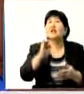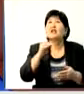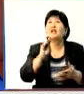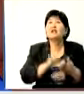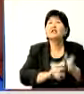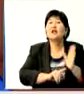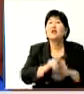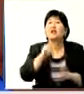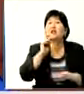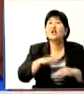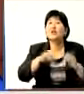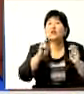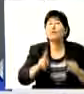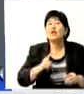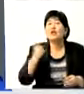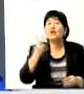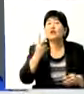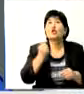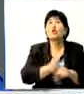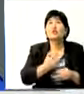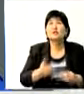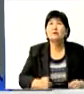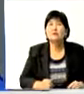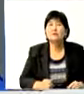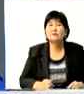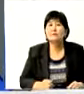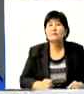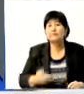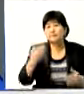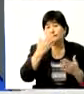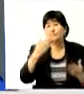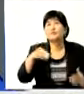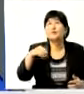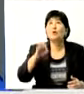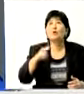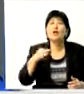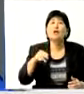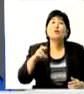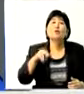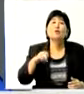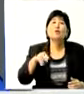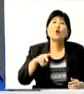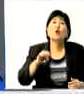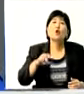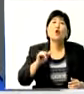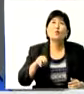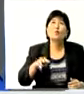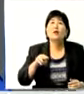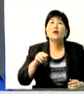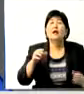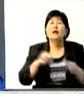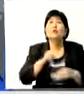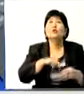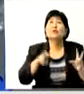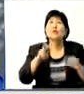енді ғана қолға алған жас маманның бұл екінші жұмысы. Халық егер Торғай Петролим компаниясында жұмыс іздейтін болса,